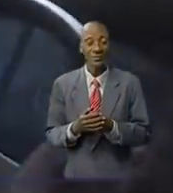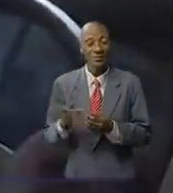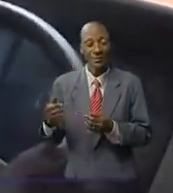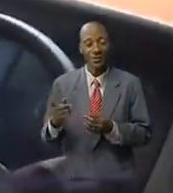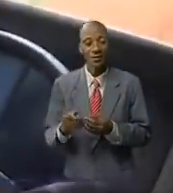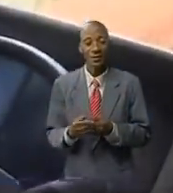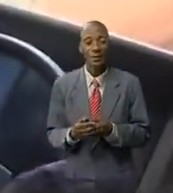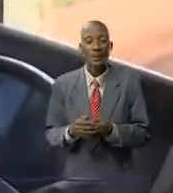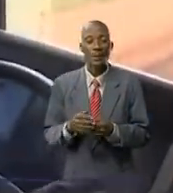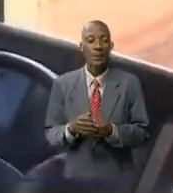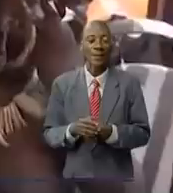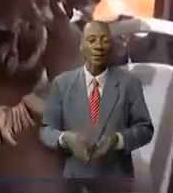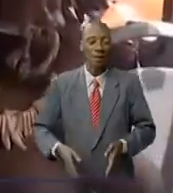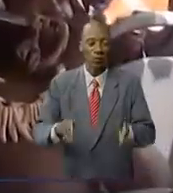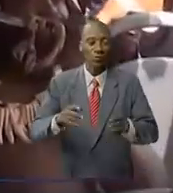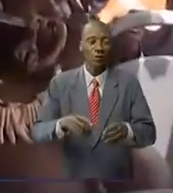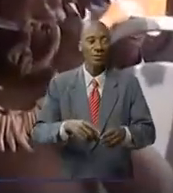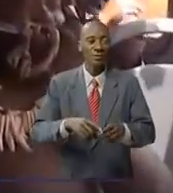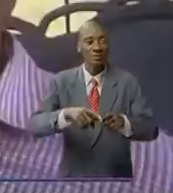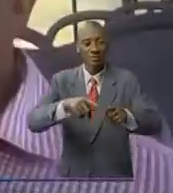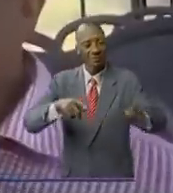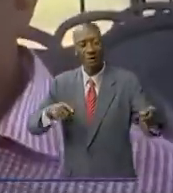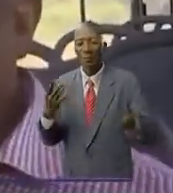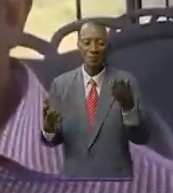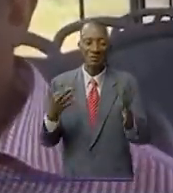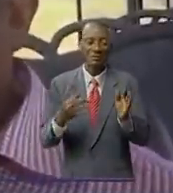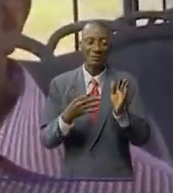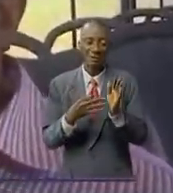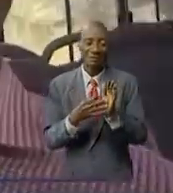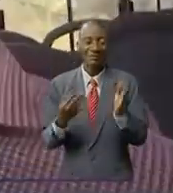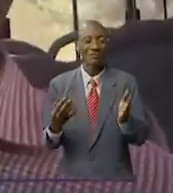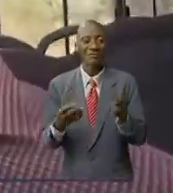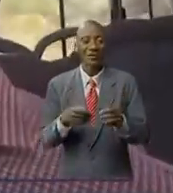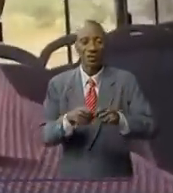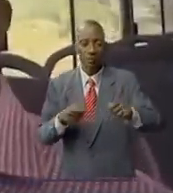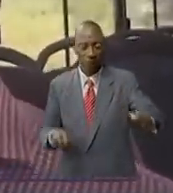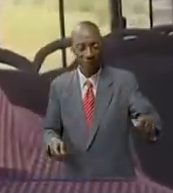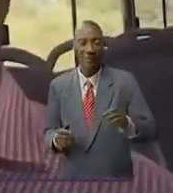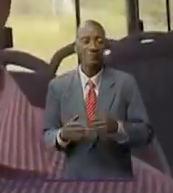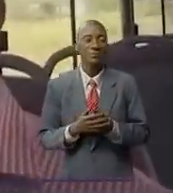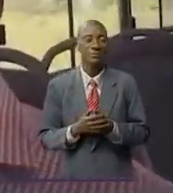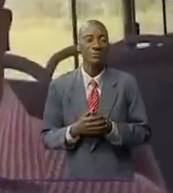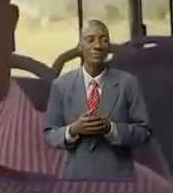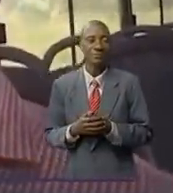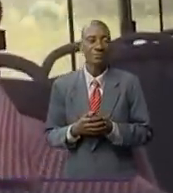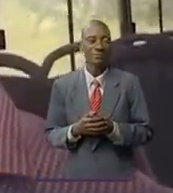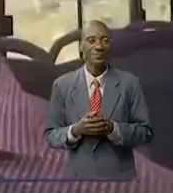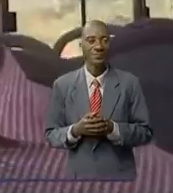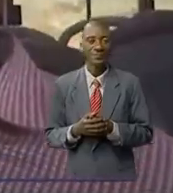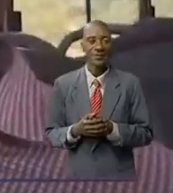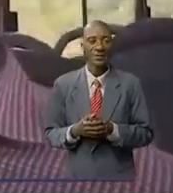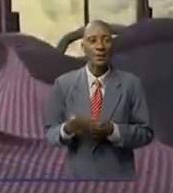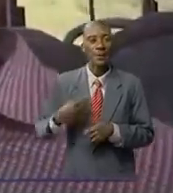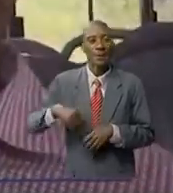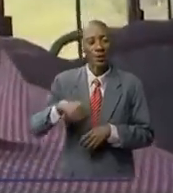de vitesse par heure. Parmi ses passagers se trouve un certain Laurent Bailly. Mais à voir ce que nous venons de connaître ici, est-ce